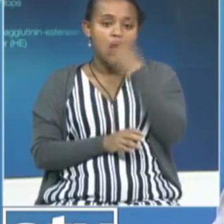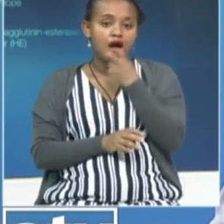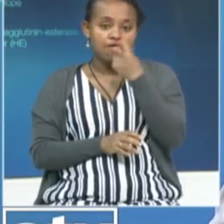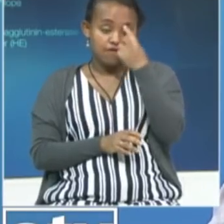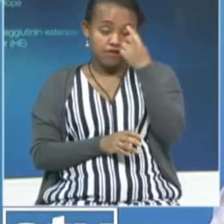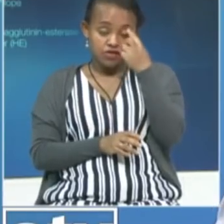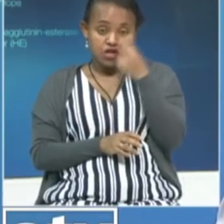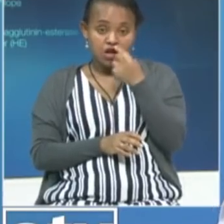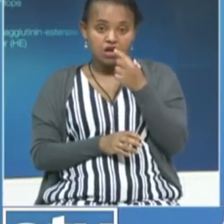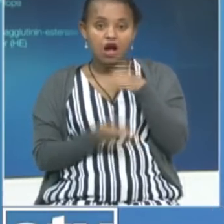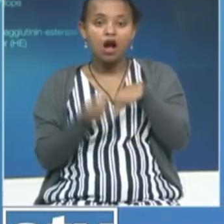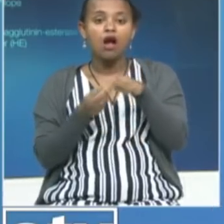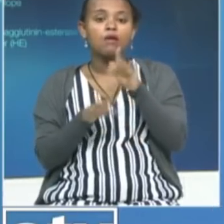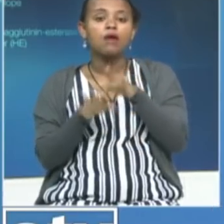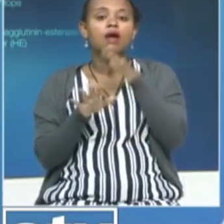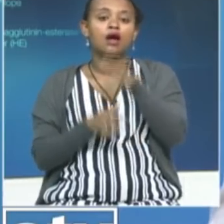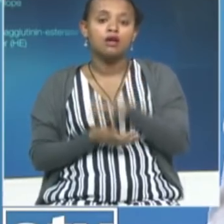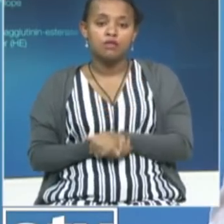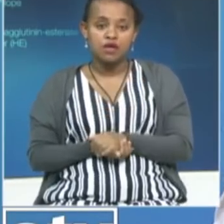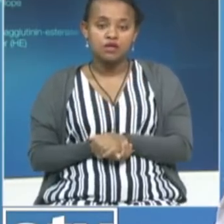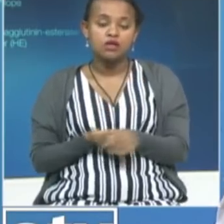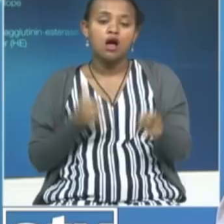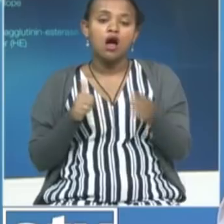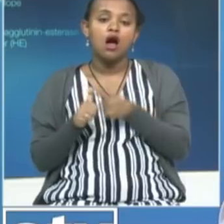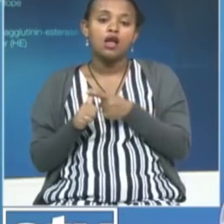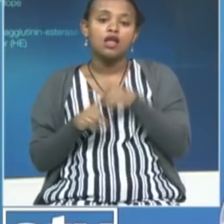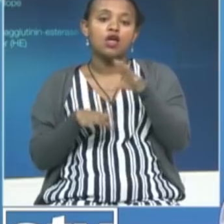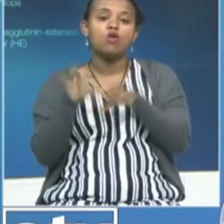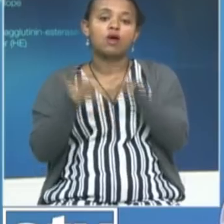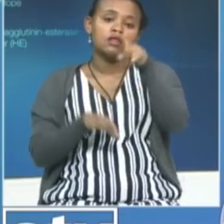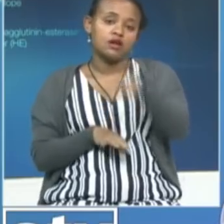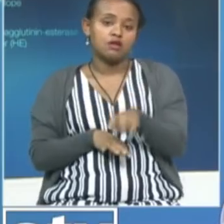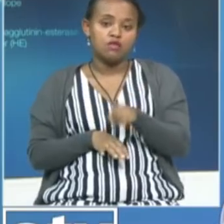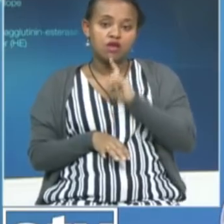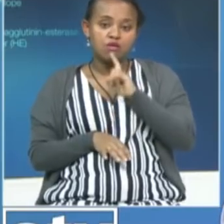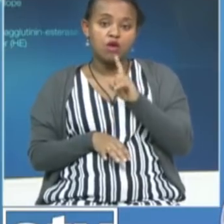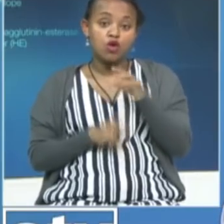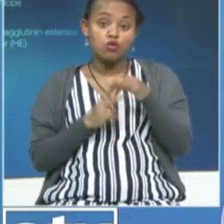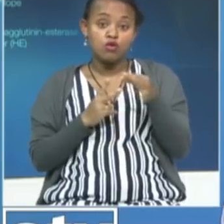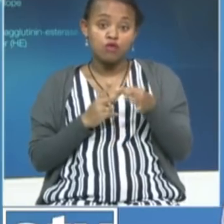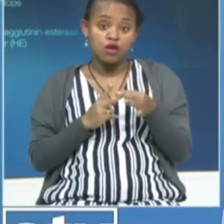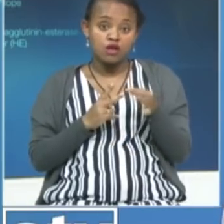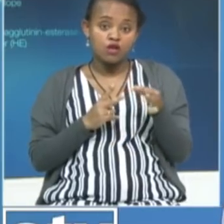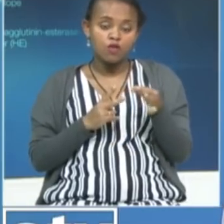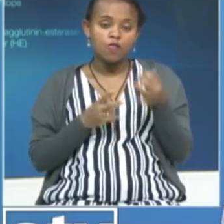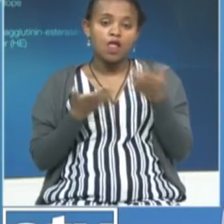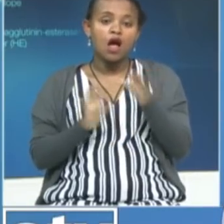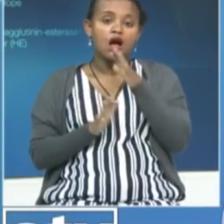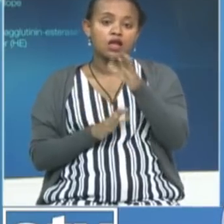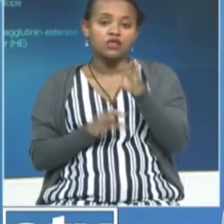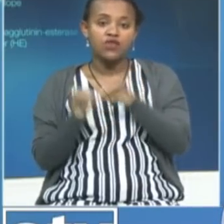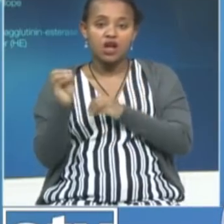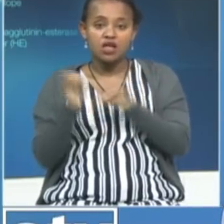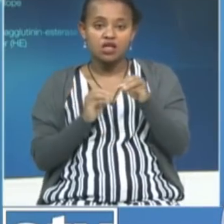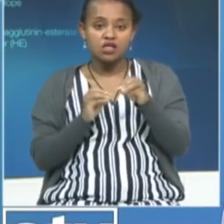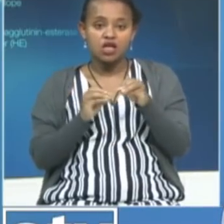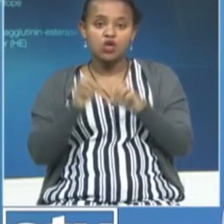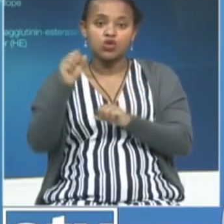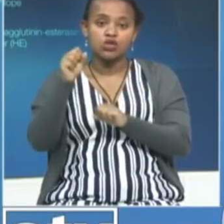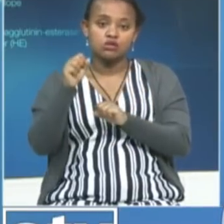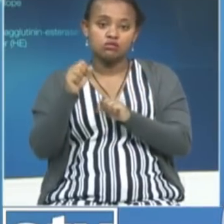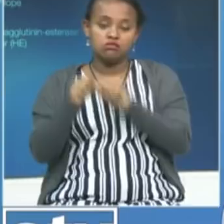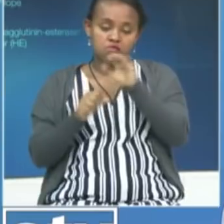አይን አካባቢ አለመንካት አንደኛው ማረግ የምንችለው ነው። ግን የሚመረጠው አላስፈላጊ እንቅስቃሴዎችን